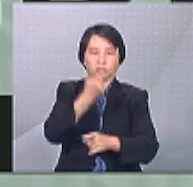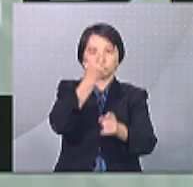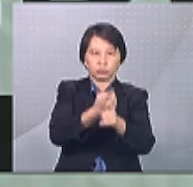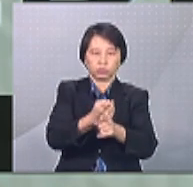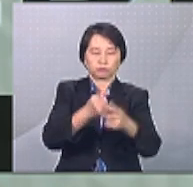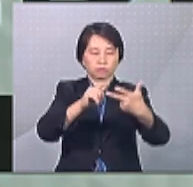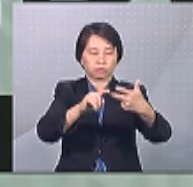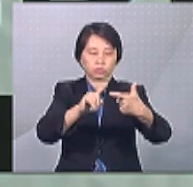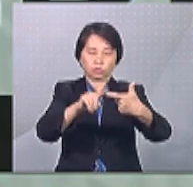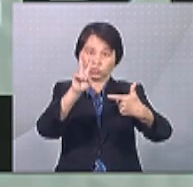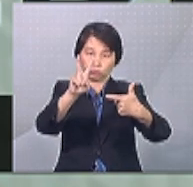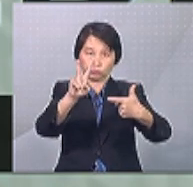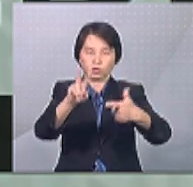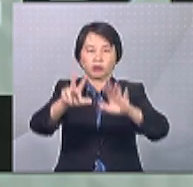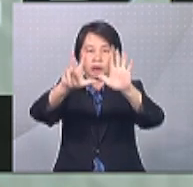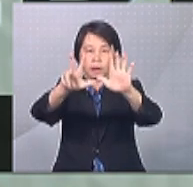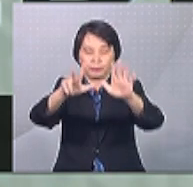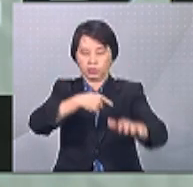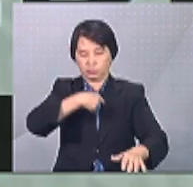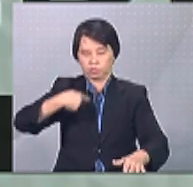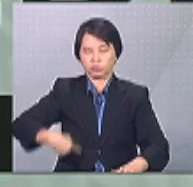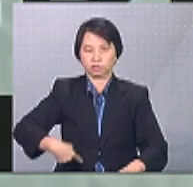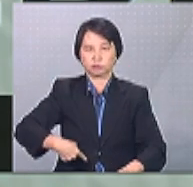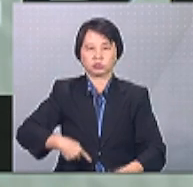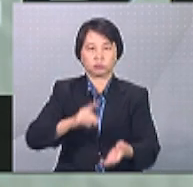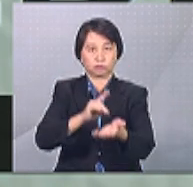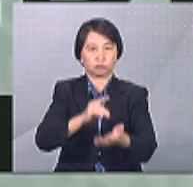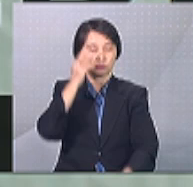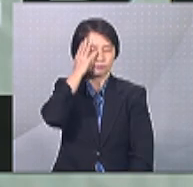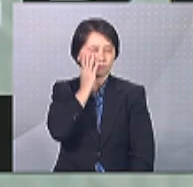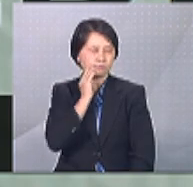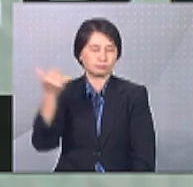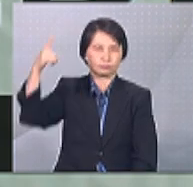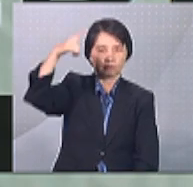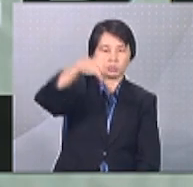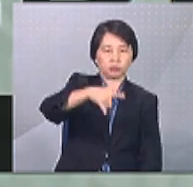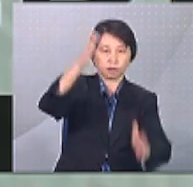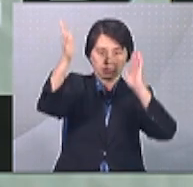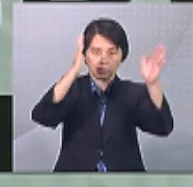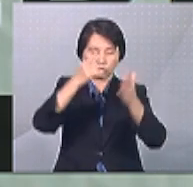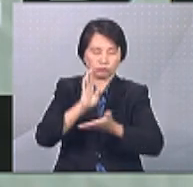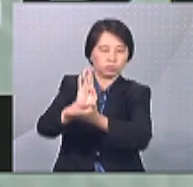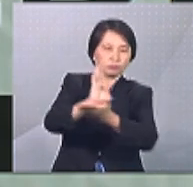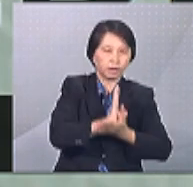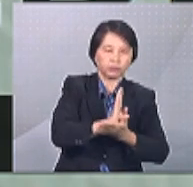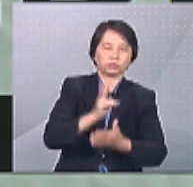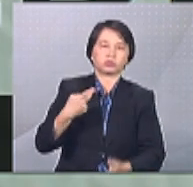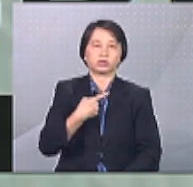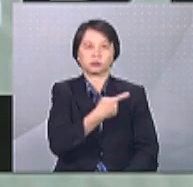daripada warga negara Cina yang berpengalaman dan datang ke Malaysia untuk membantu kita. Kita